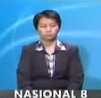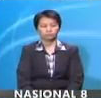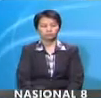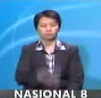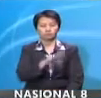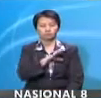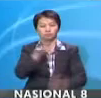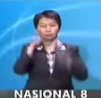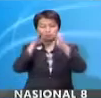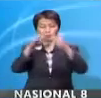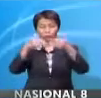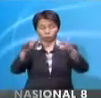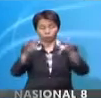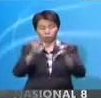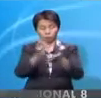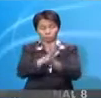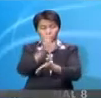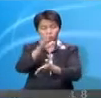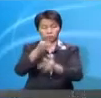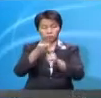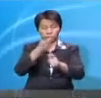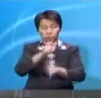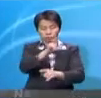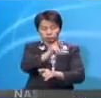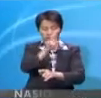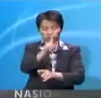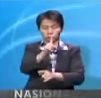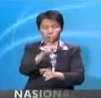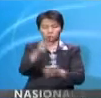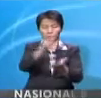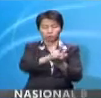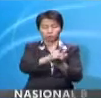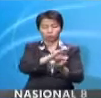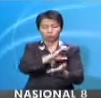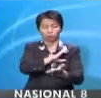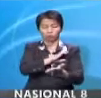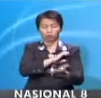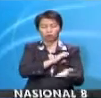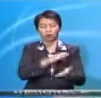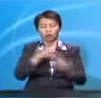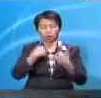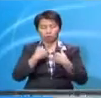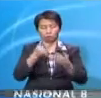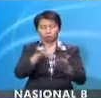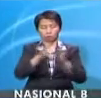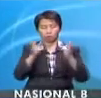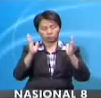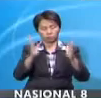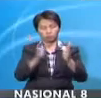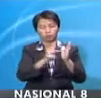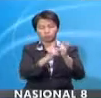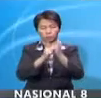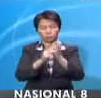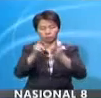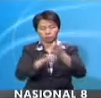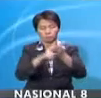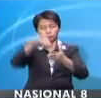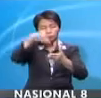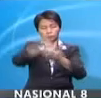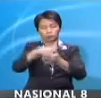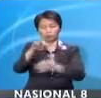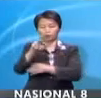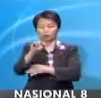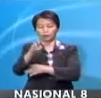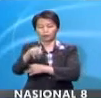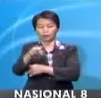Polis Pahang membuka 5 kertas siasatan daripada 31 laporan polis yang dibuat sepanjang tempoh kempen pilihan raya kecil Parlimen Rompin